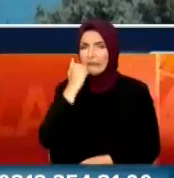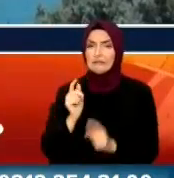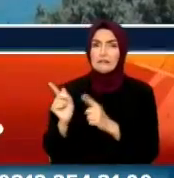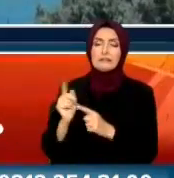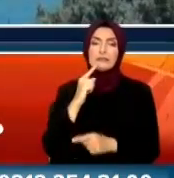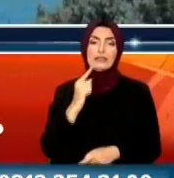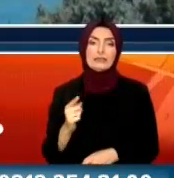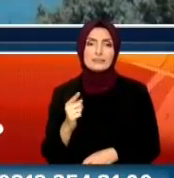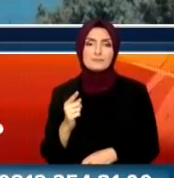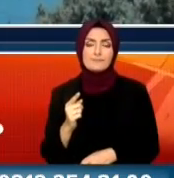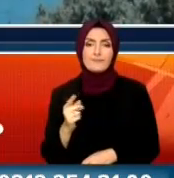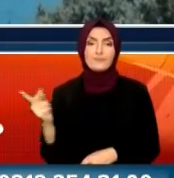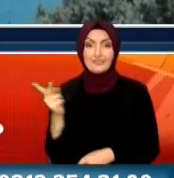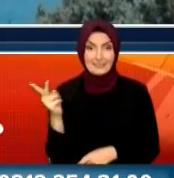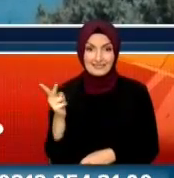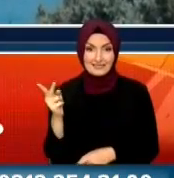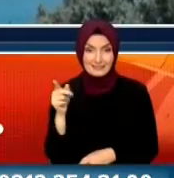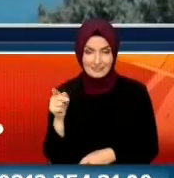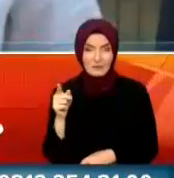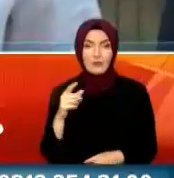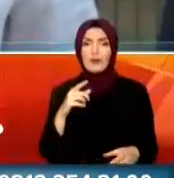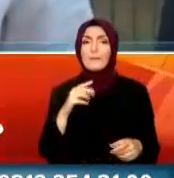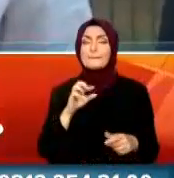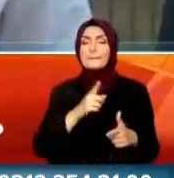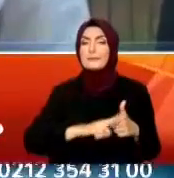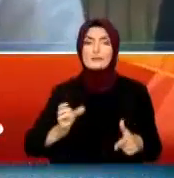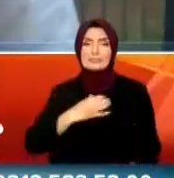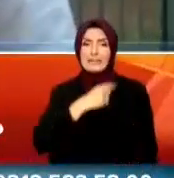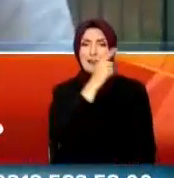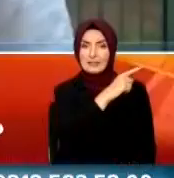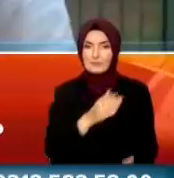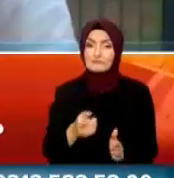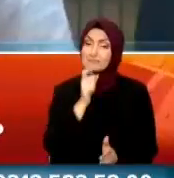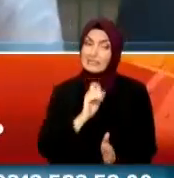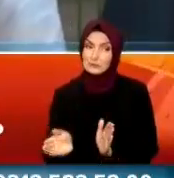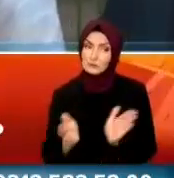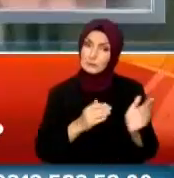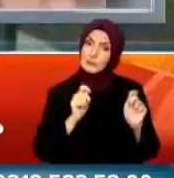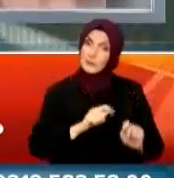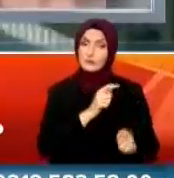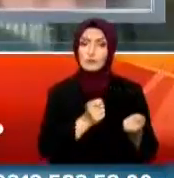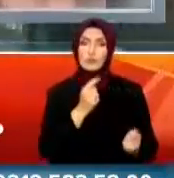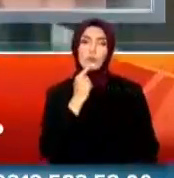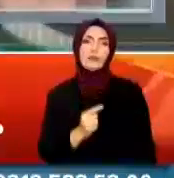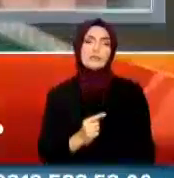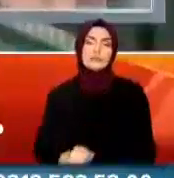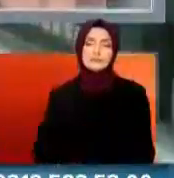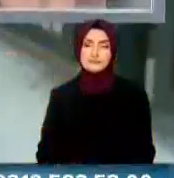plaj sahiplerinin olayı manipüle etmeye çalıştığını da iddia etti. Ben merak ediyorum, gerçek ortaya çıkınca ne yapacak?